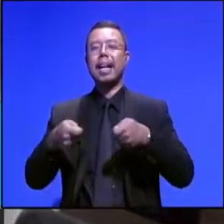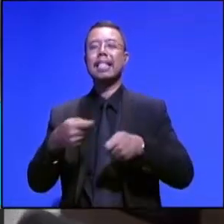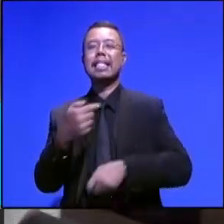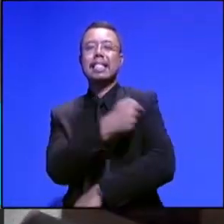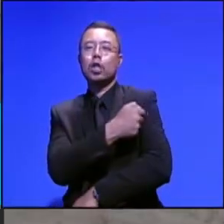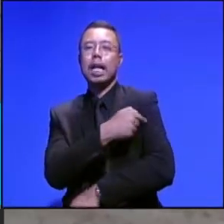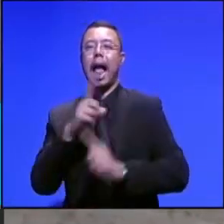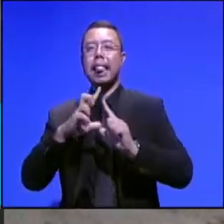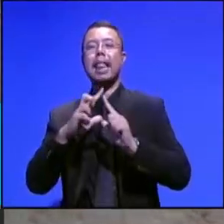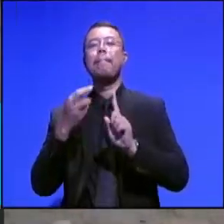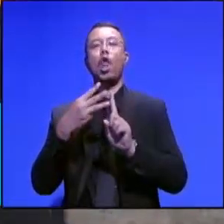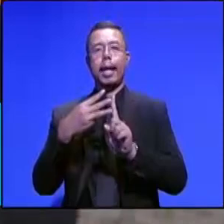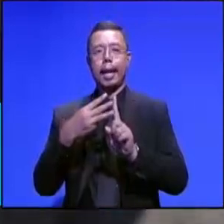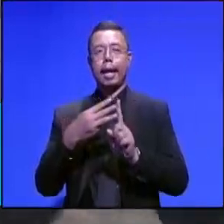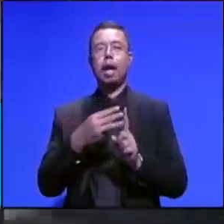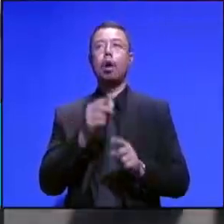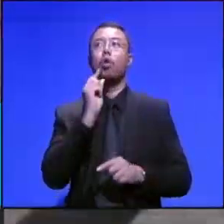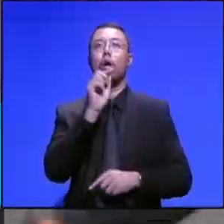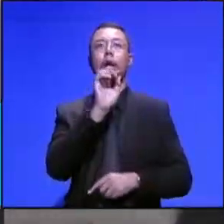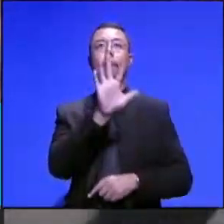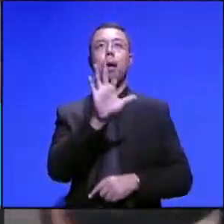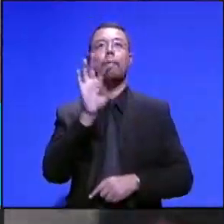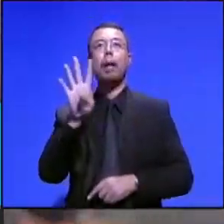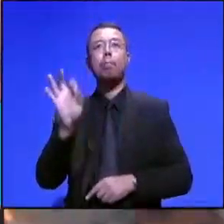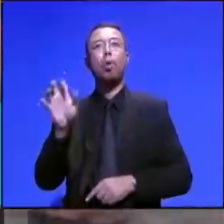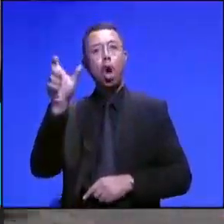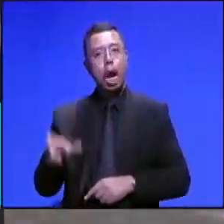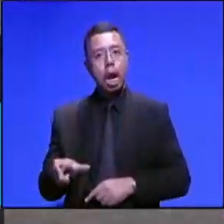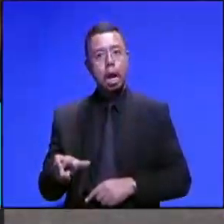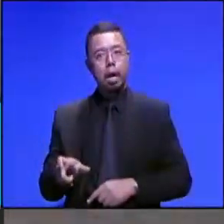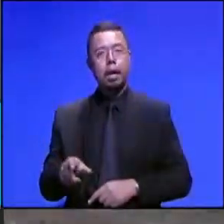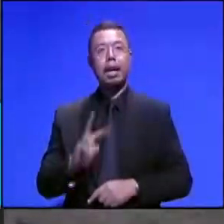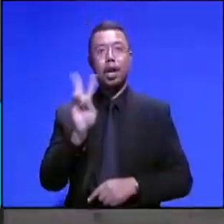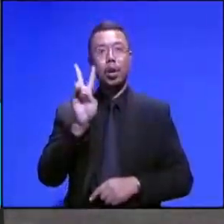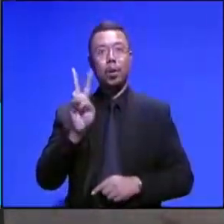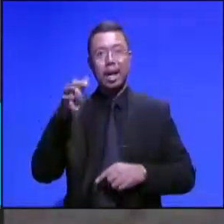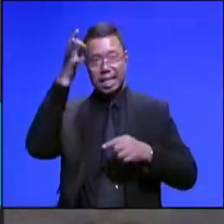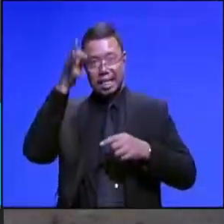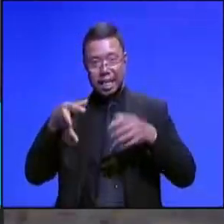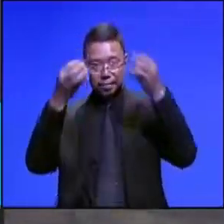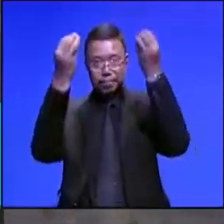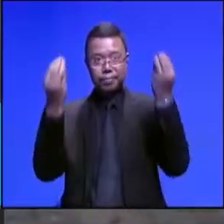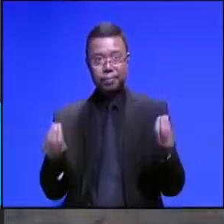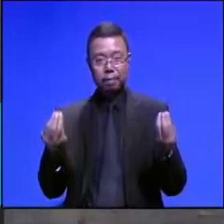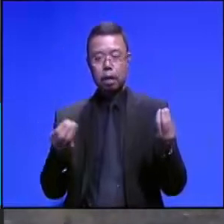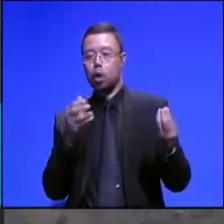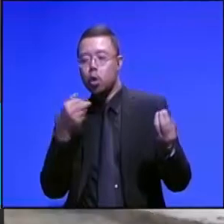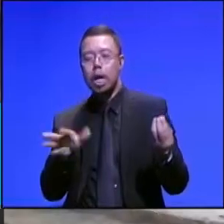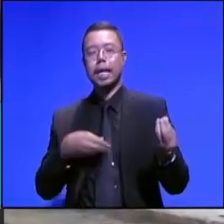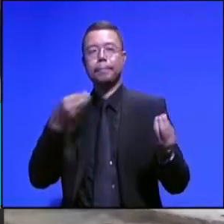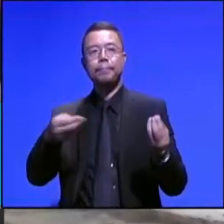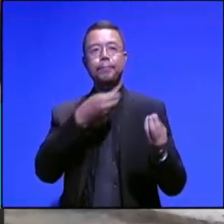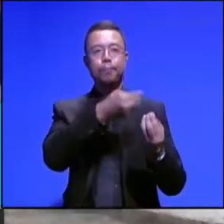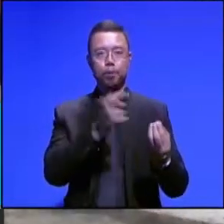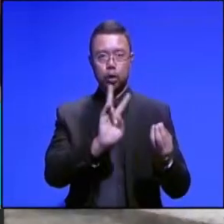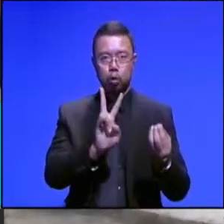antibiotik kepada 540 orang dari dua dusun. Dua dusun ini adalah Ngerejek Wetan dan Kulon, Desa Gobang,